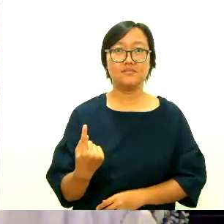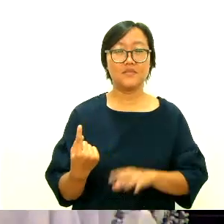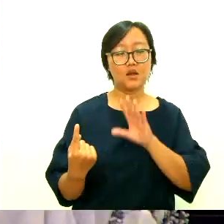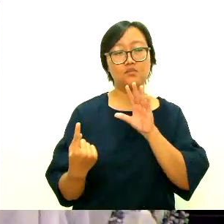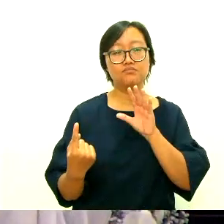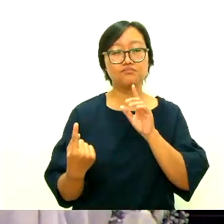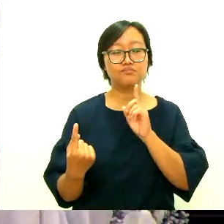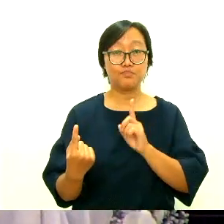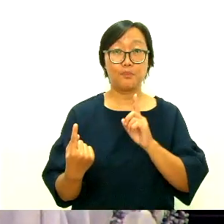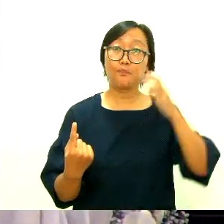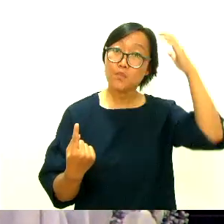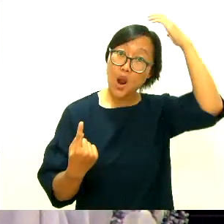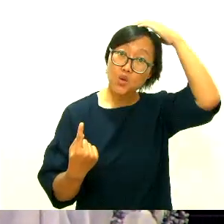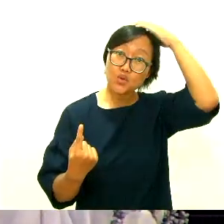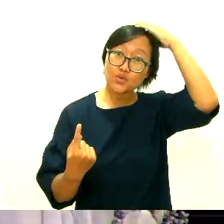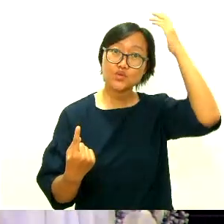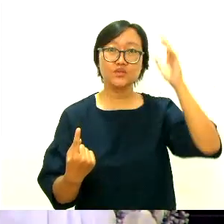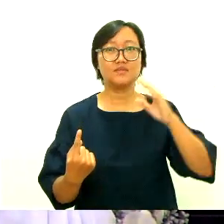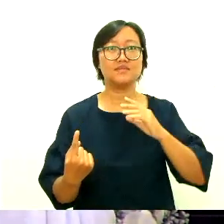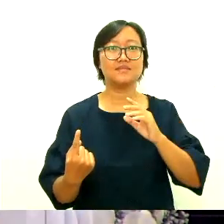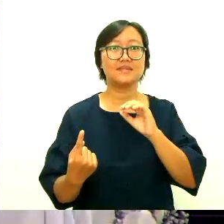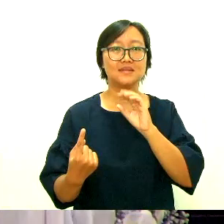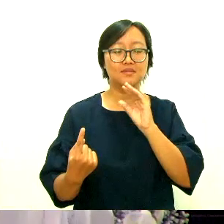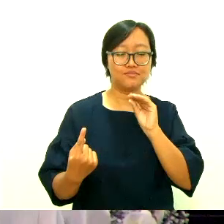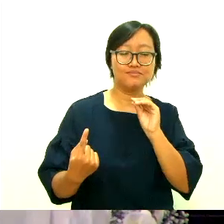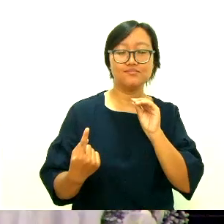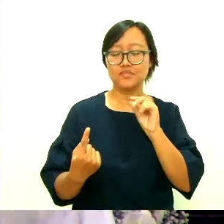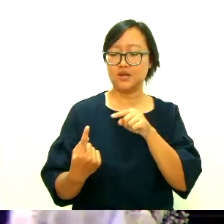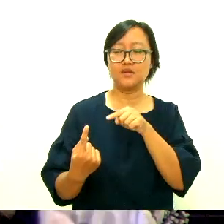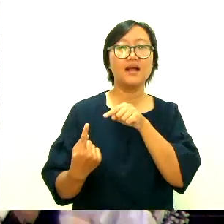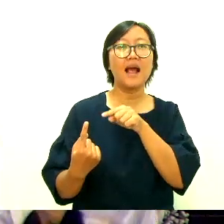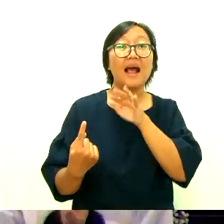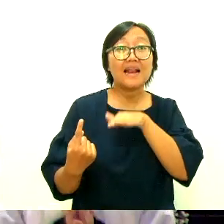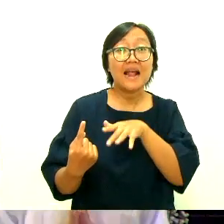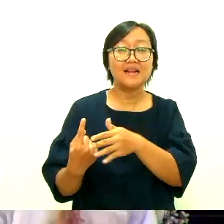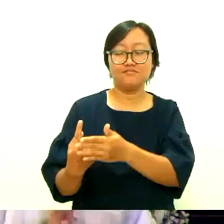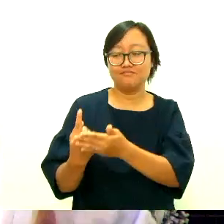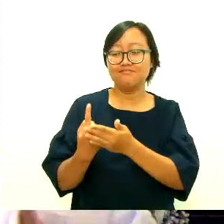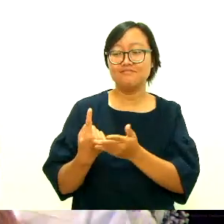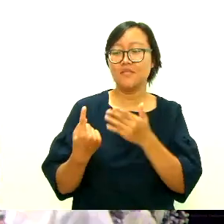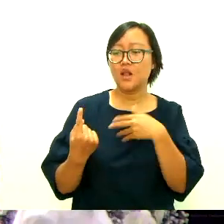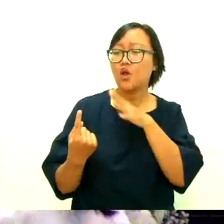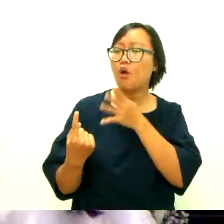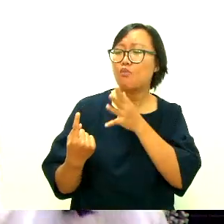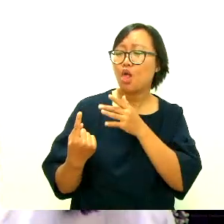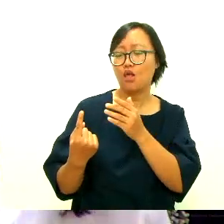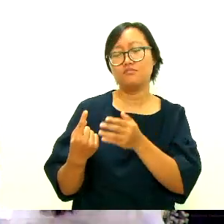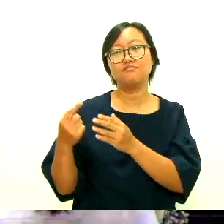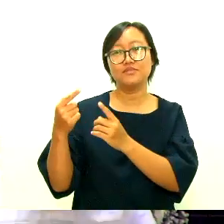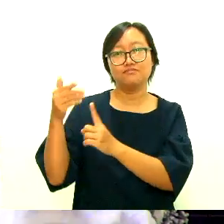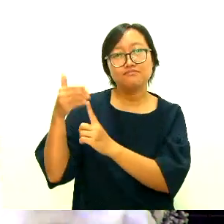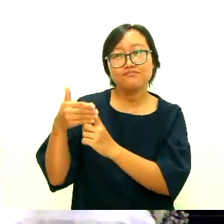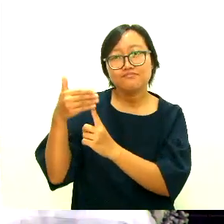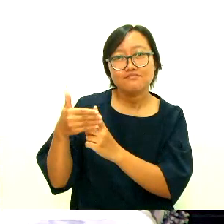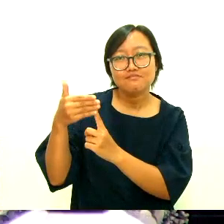Hai brush dalam acara resmi paus menerimanya dan mengajak ngobrol anak itu menepuk-nepuk memegang kepalanya